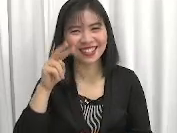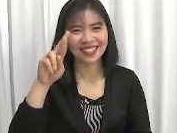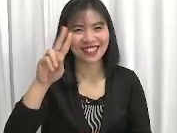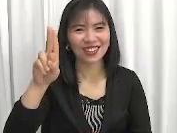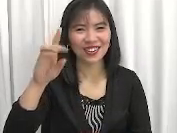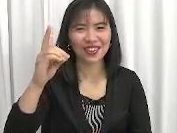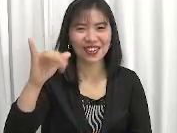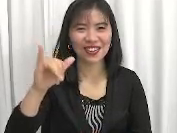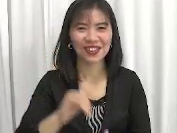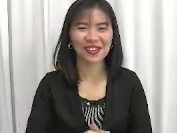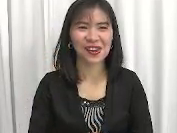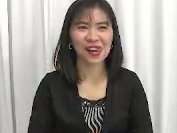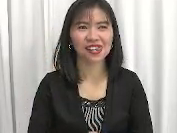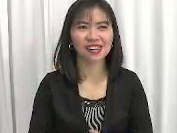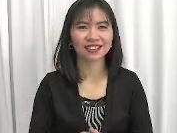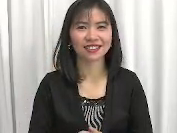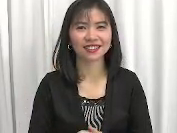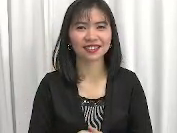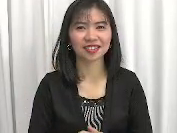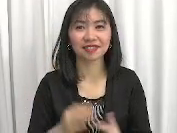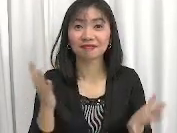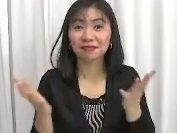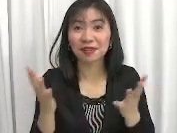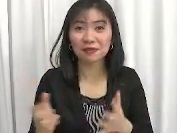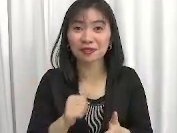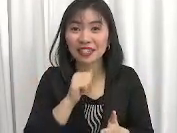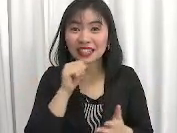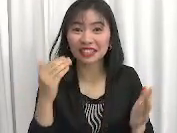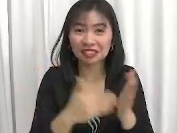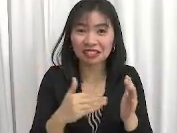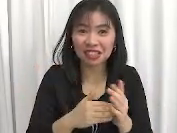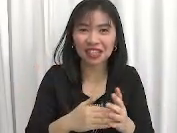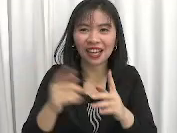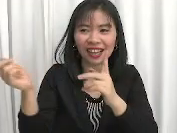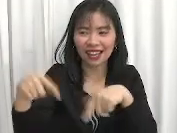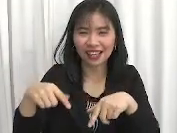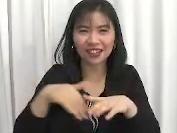wag mo ipagdiin na niya, baka hindi na tayo makaulit dito.